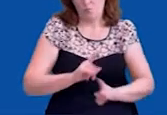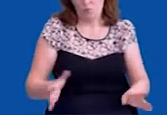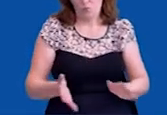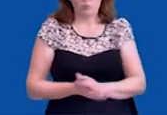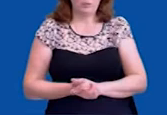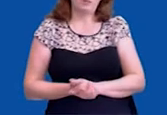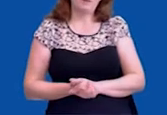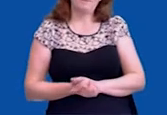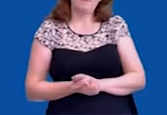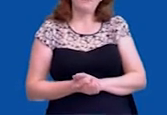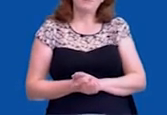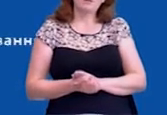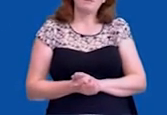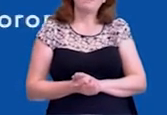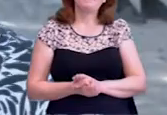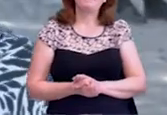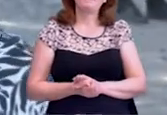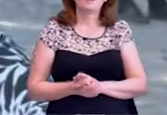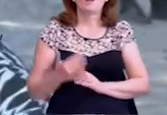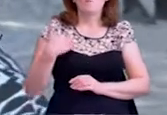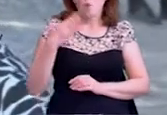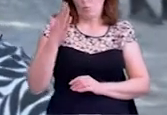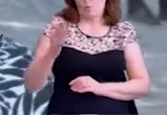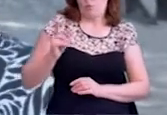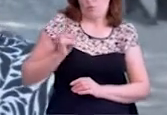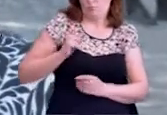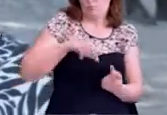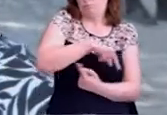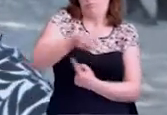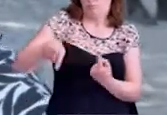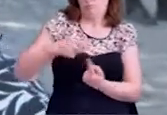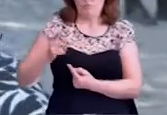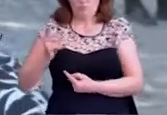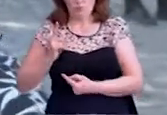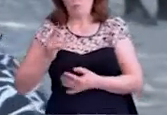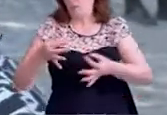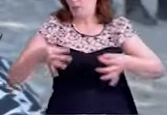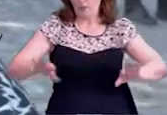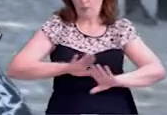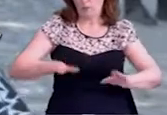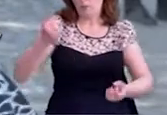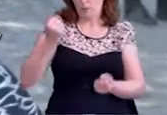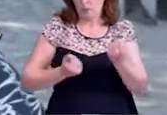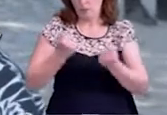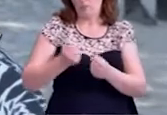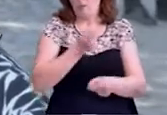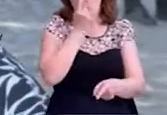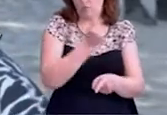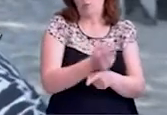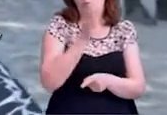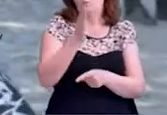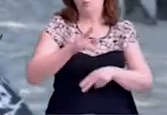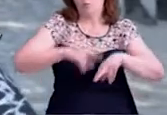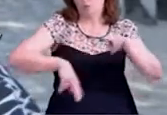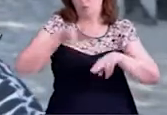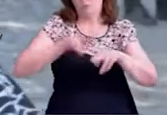розпределительна станція, заправочна станція. Будем дежурить, не допускать технику, не давать работать. Будем плакаты,